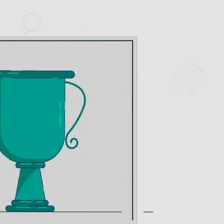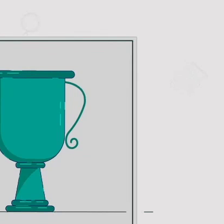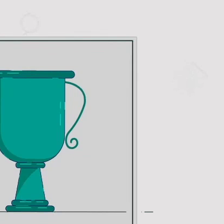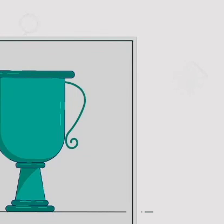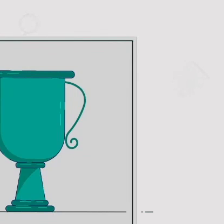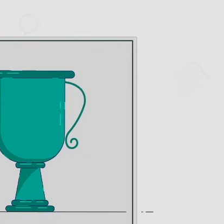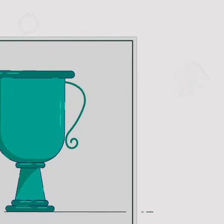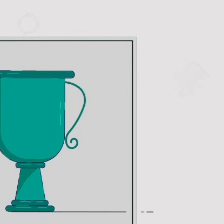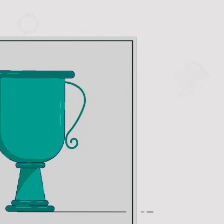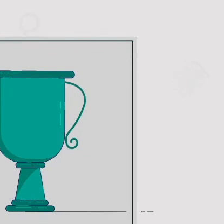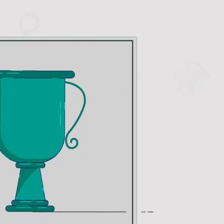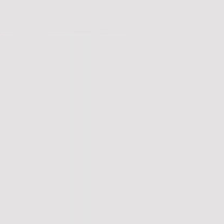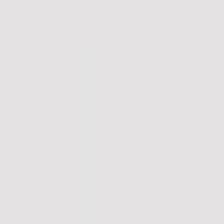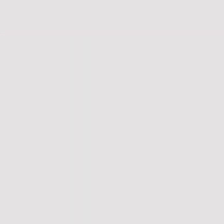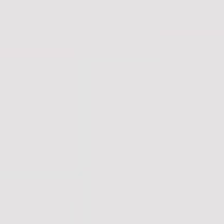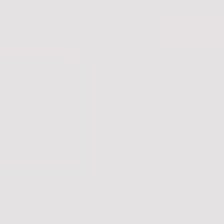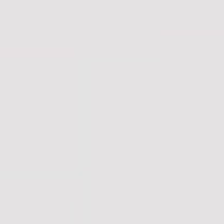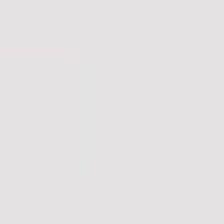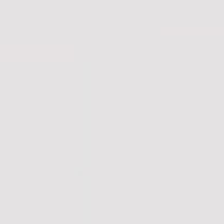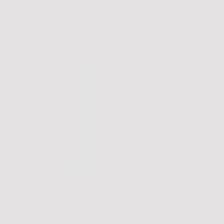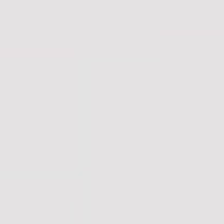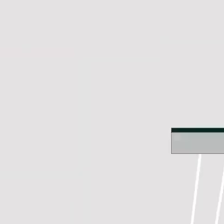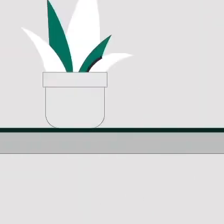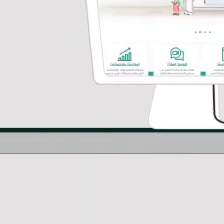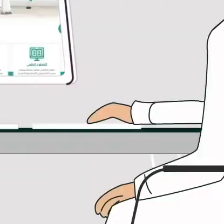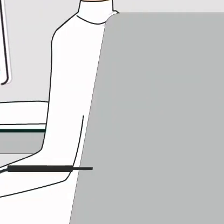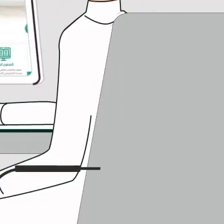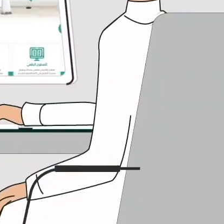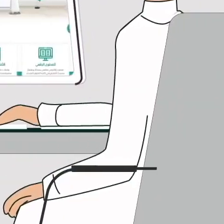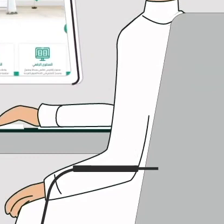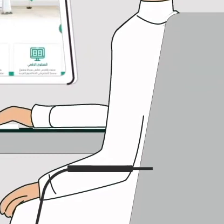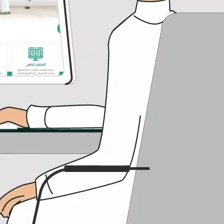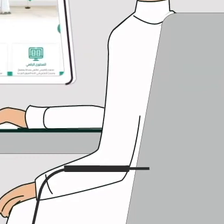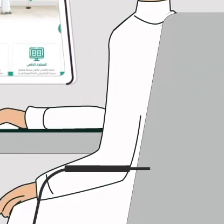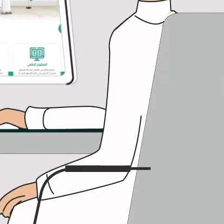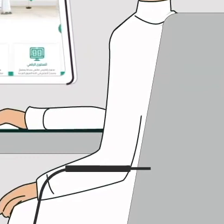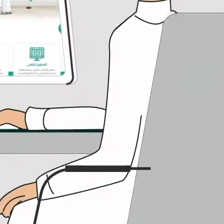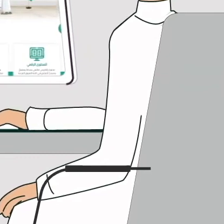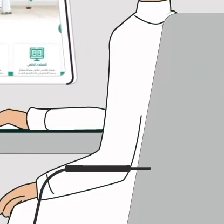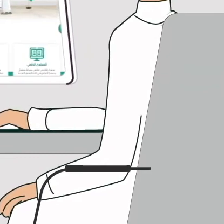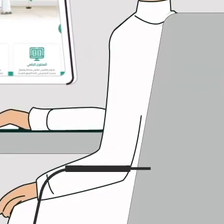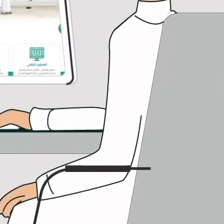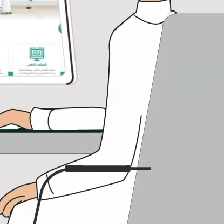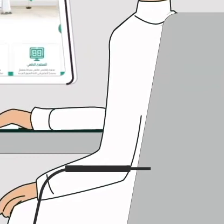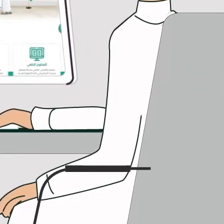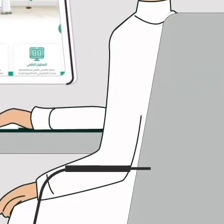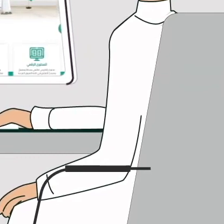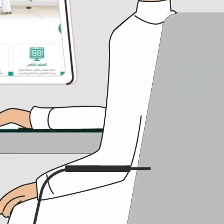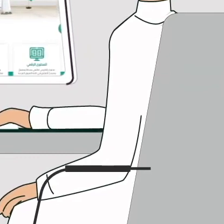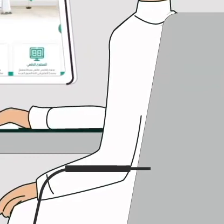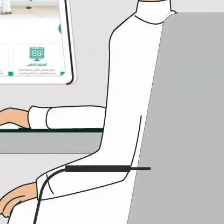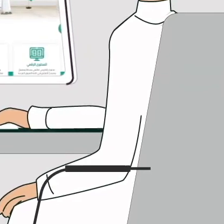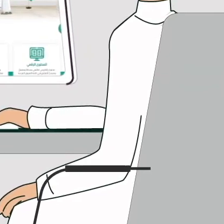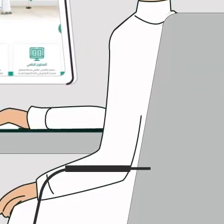التعليمية بنجاح وكفاءة، تهيئة المكان المناسب لتعلم الطالب في المنزل والاتصال الجيد